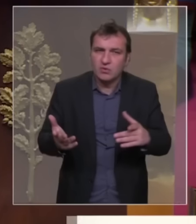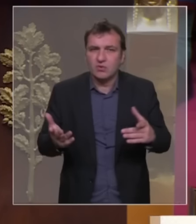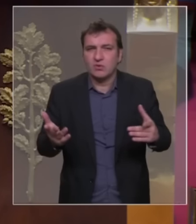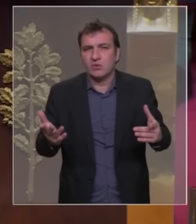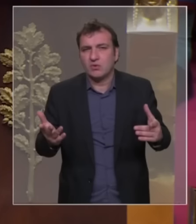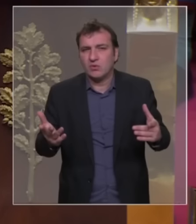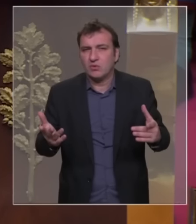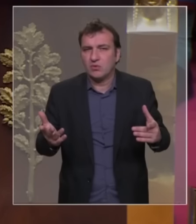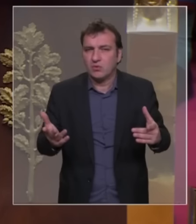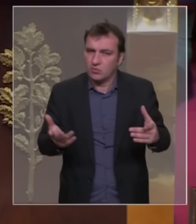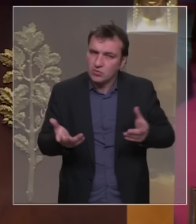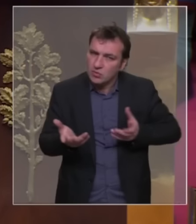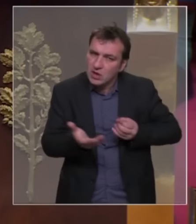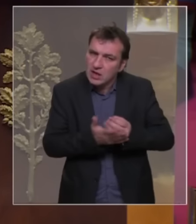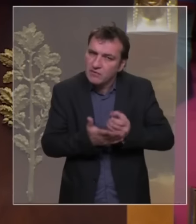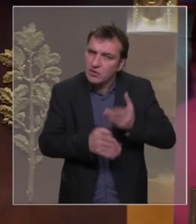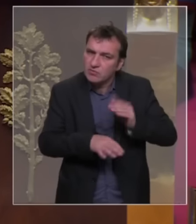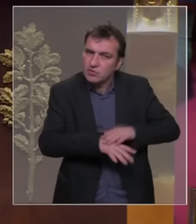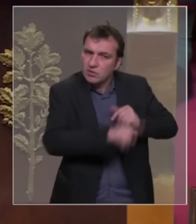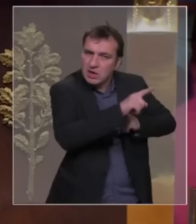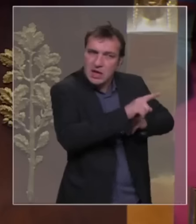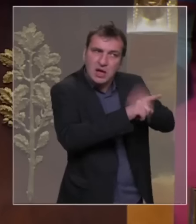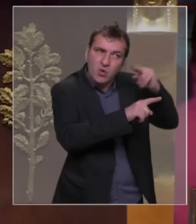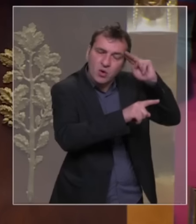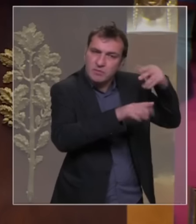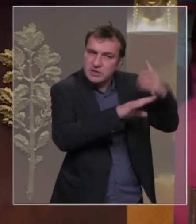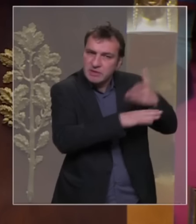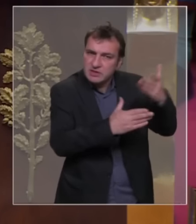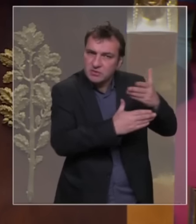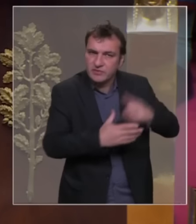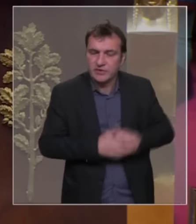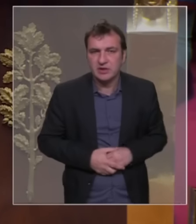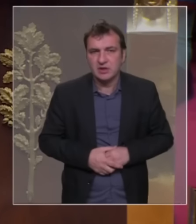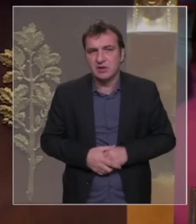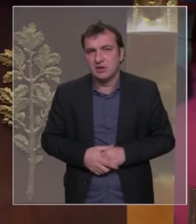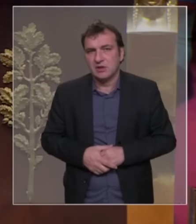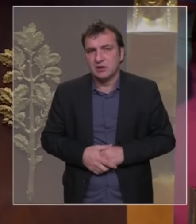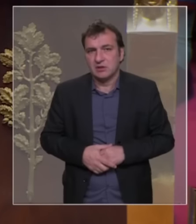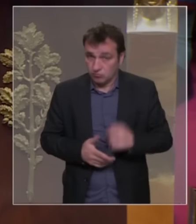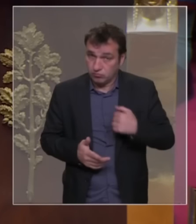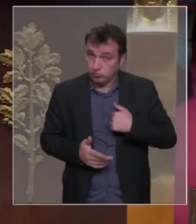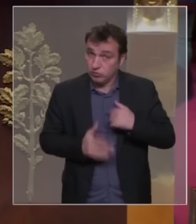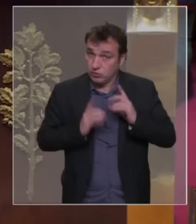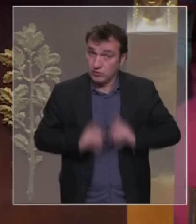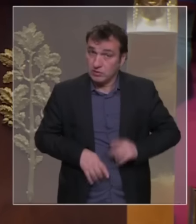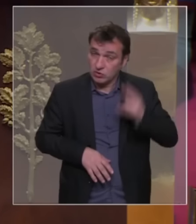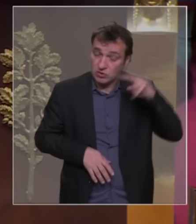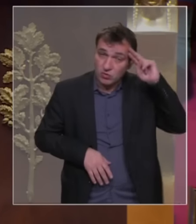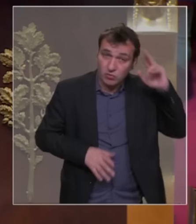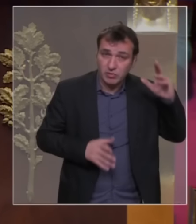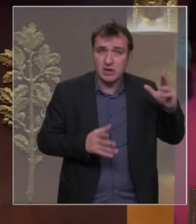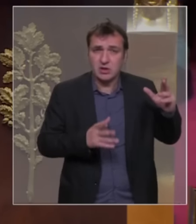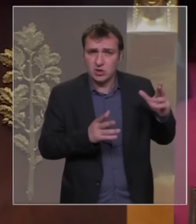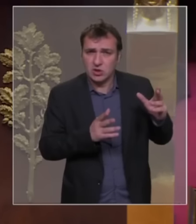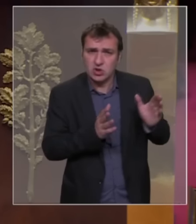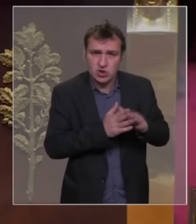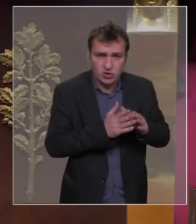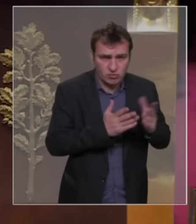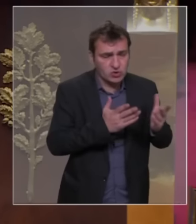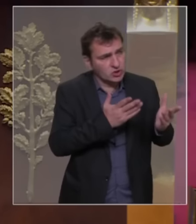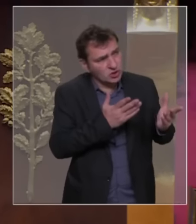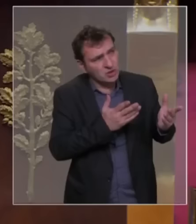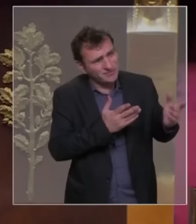précisément, objectivement informés de ce qui se fait à Bruxelles. Et je demanderai, d'ailleurs, aux côtés des députés européens, au ministre de mon gouvernement de venir